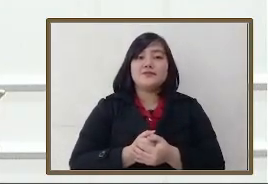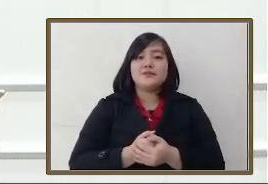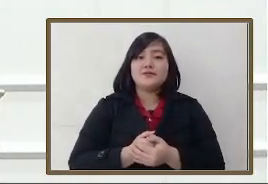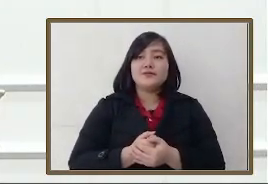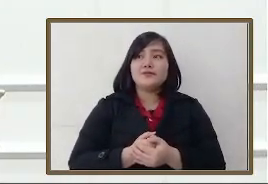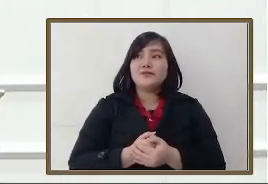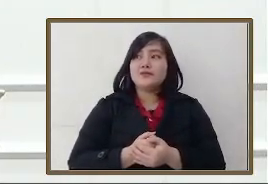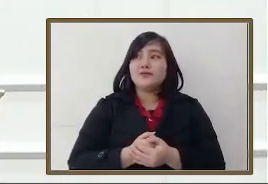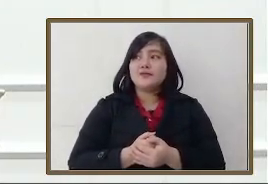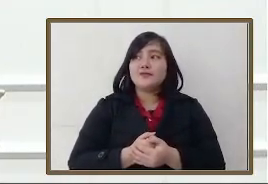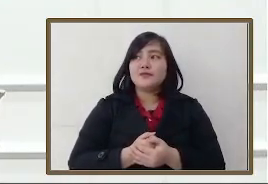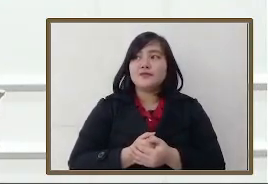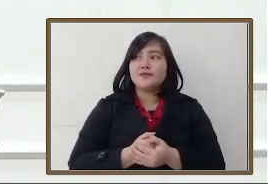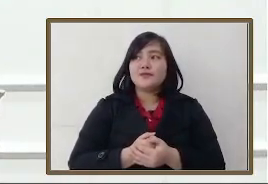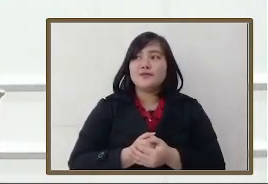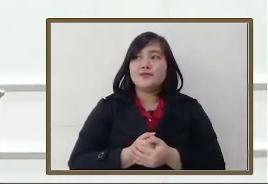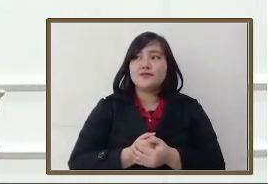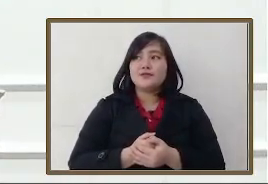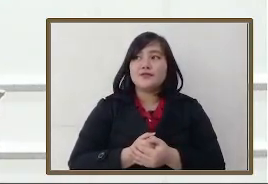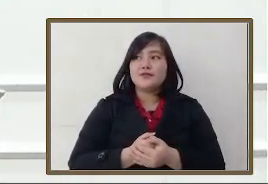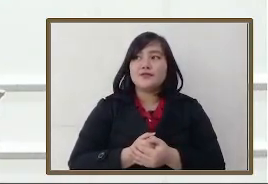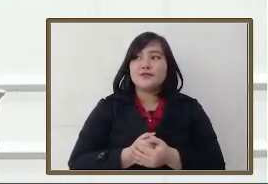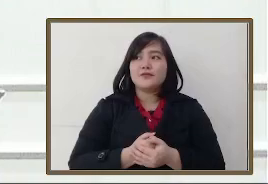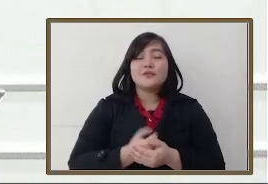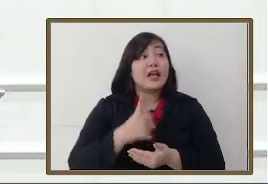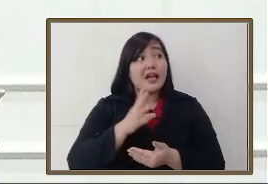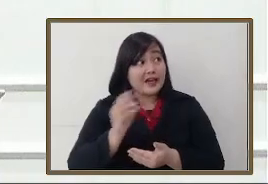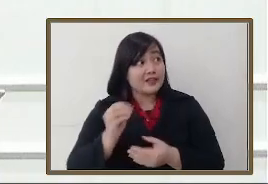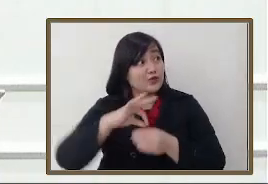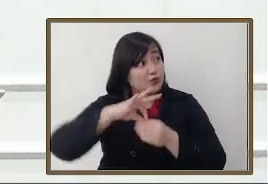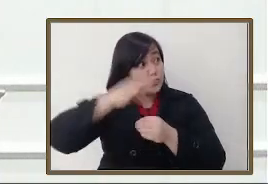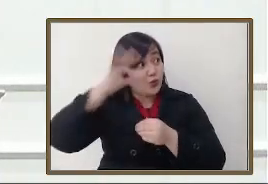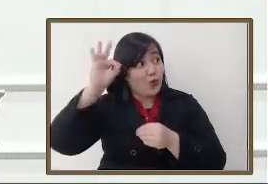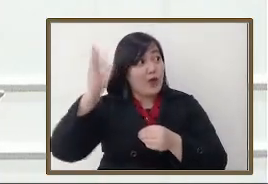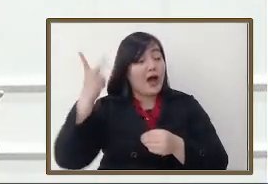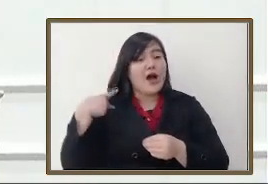All right? Nandiyan sa kaluluwa yung emotion.